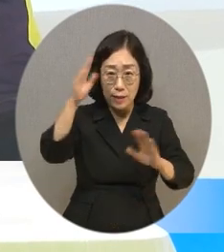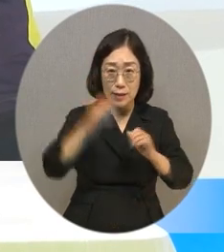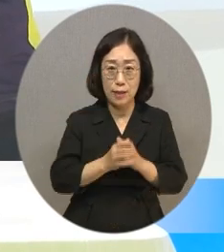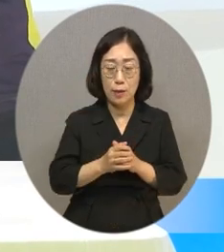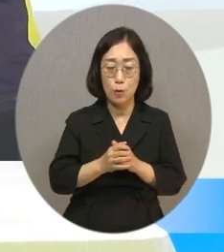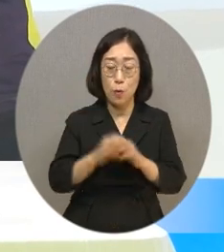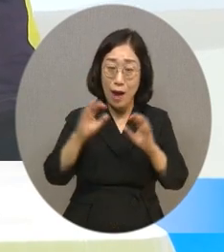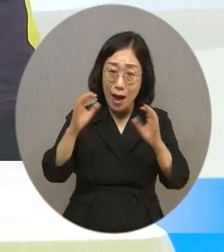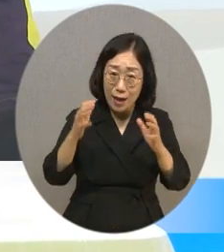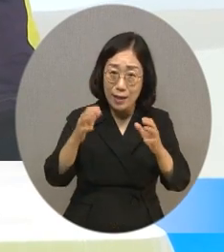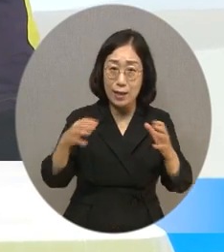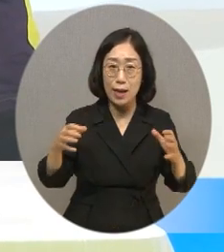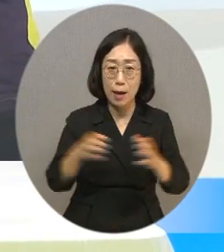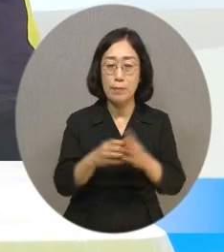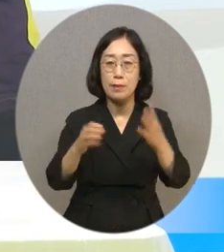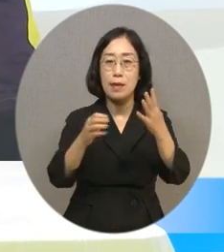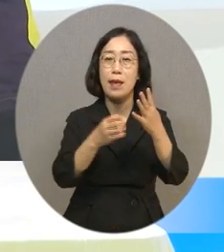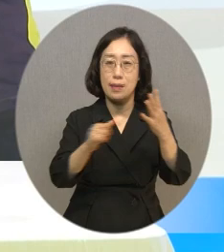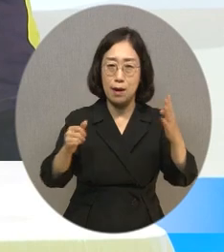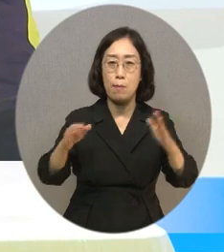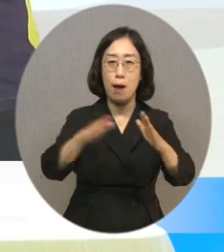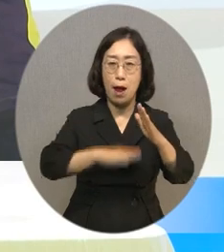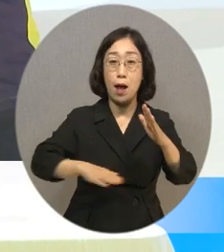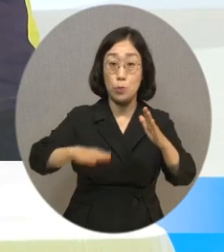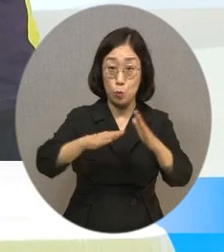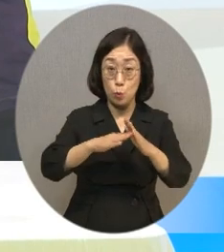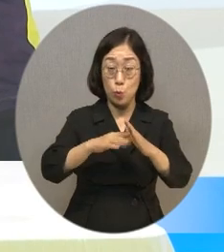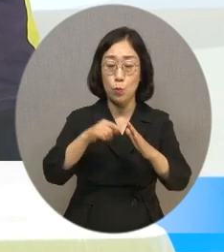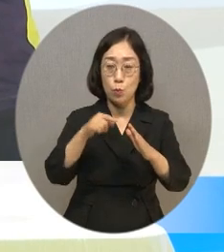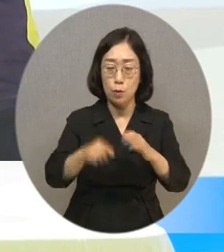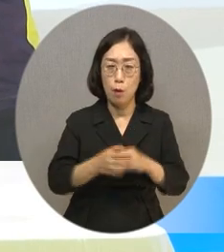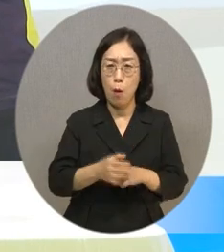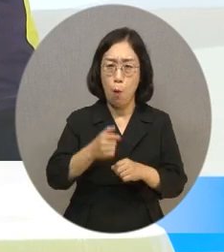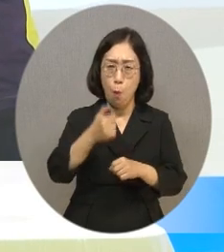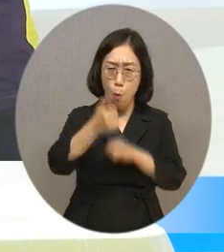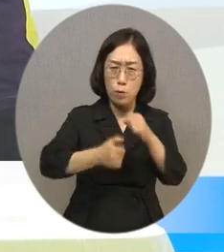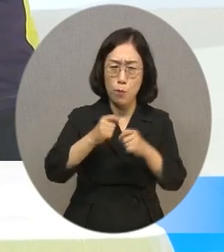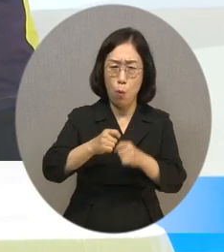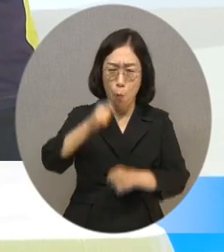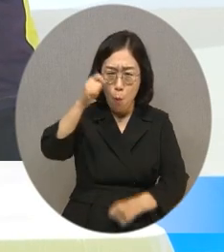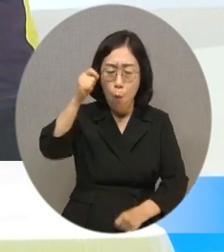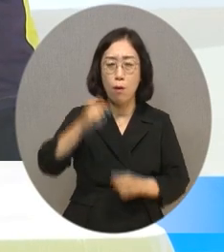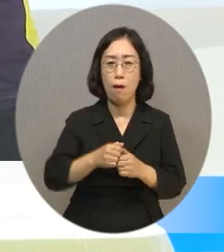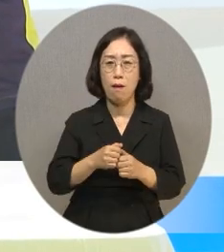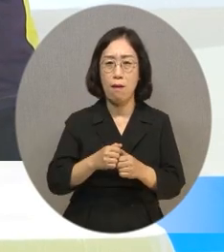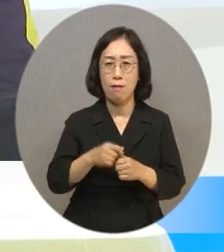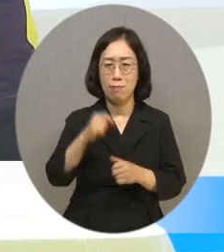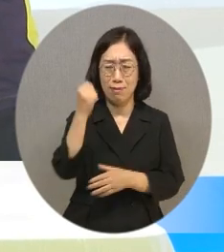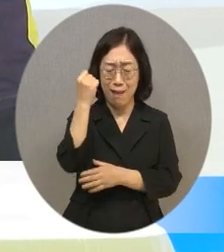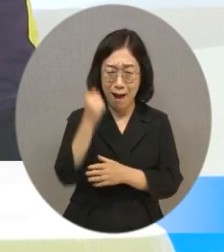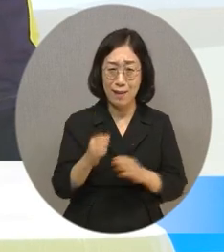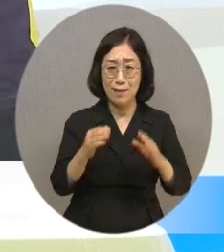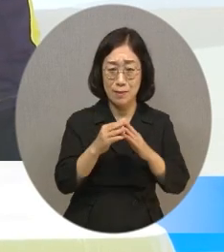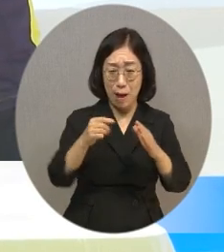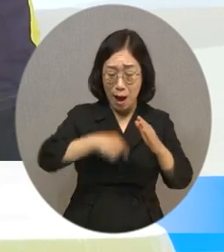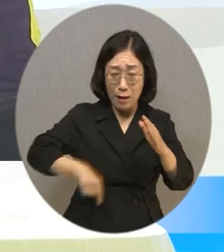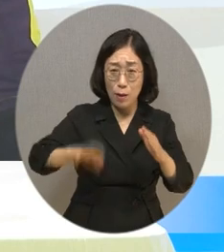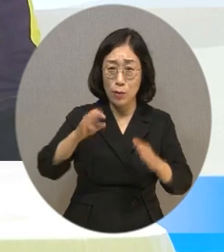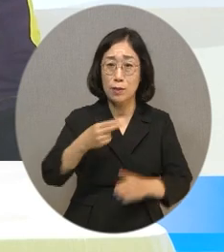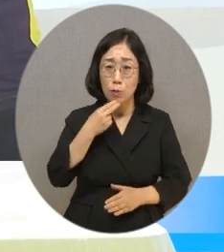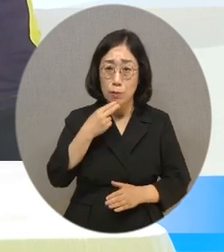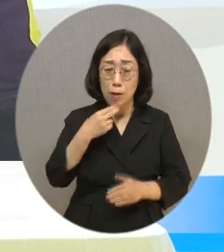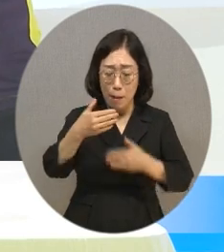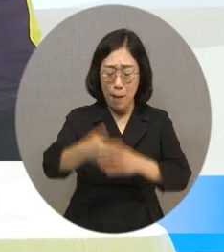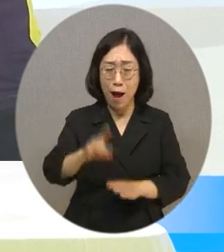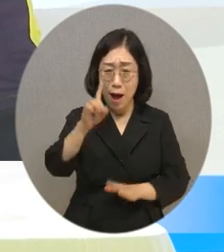미취학 자녀를 둔 4인 가족으로 그간 50여년 된 노후 주택에 내부 화장실 없이 내식구가